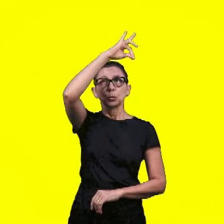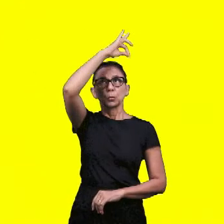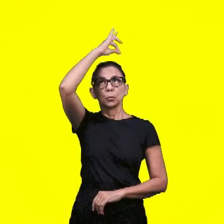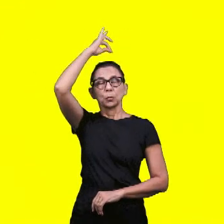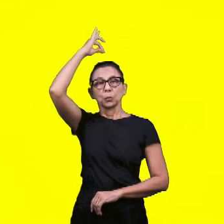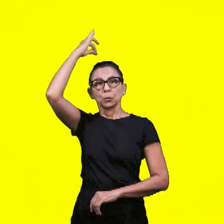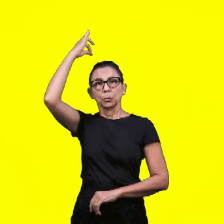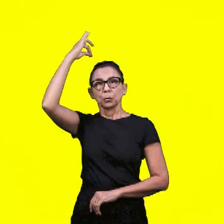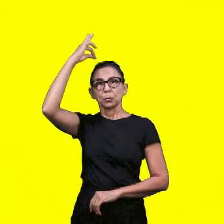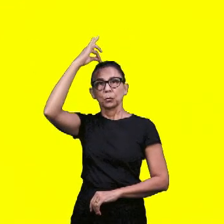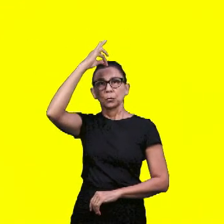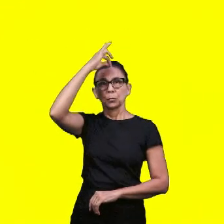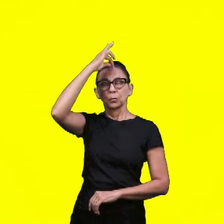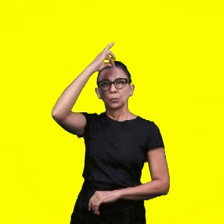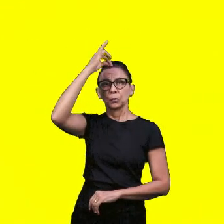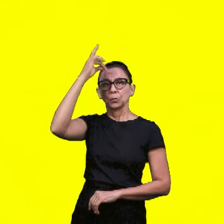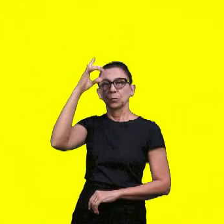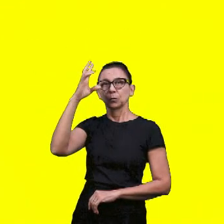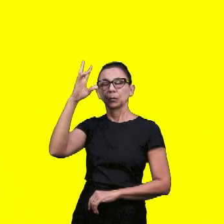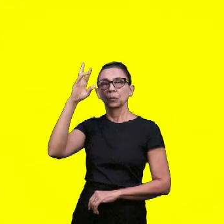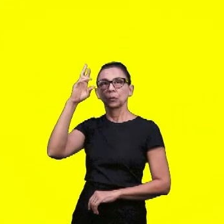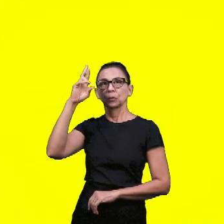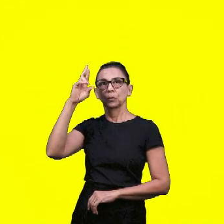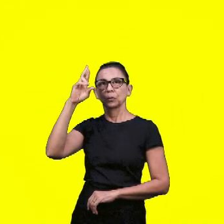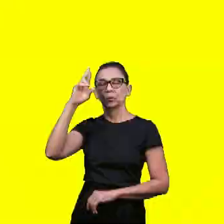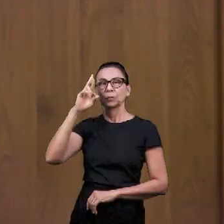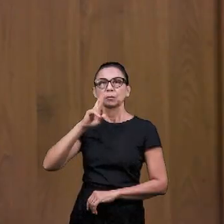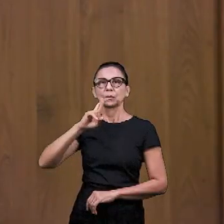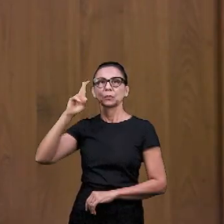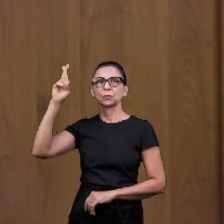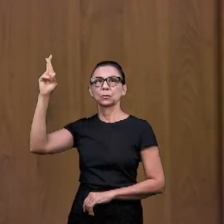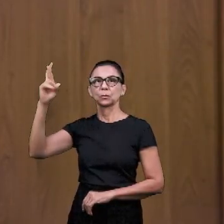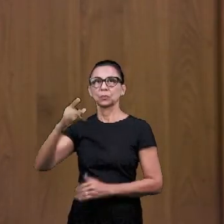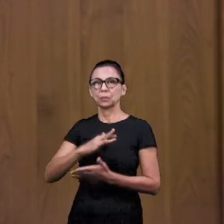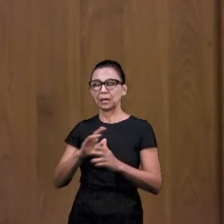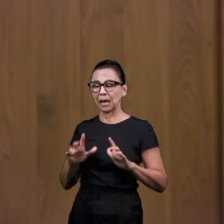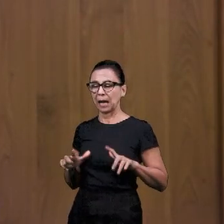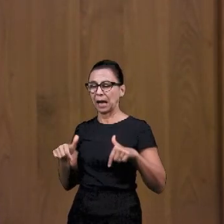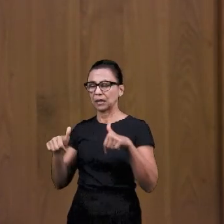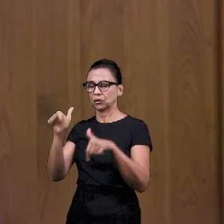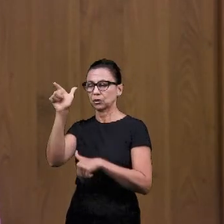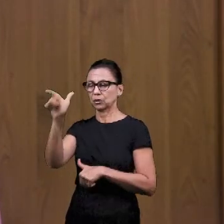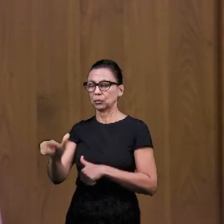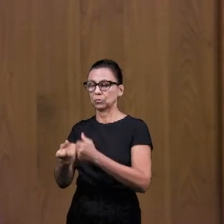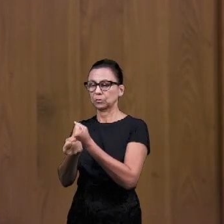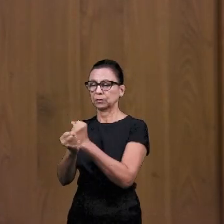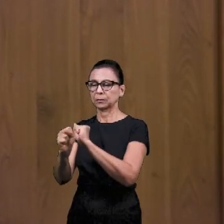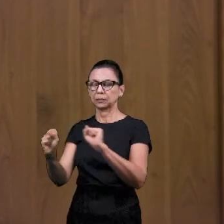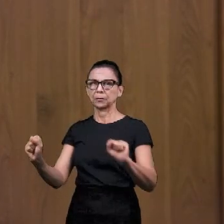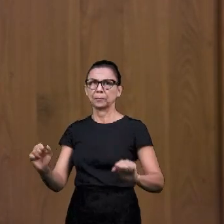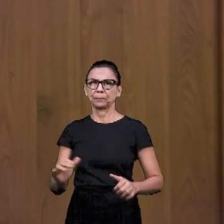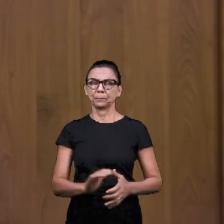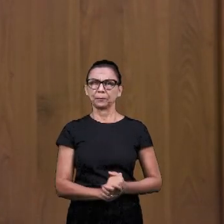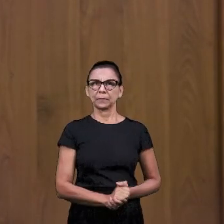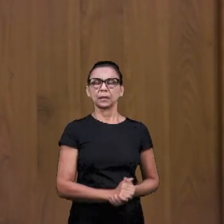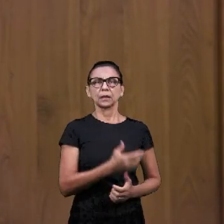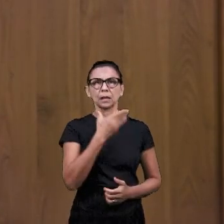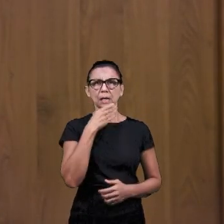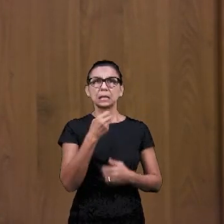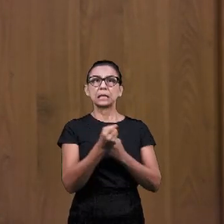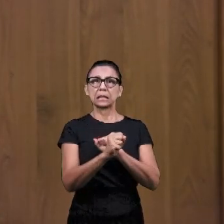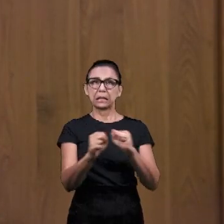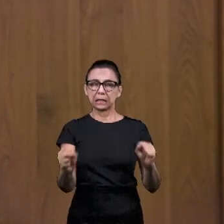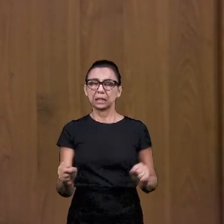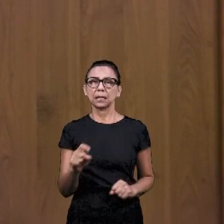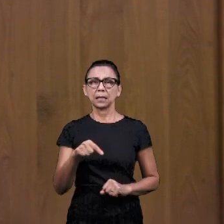Samson, il a été séparé par Dieu pour vaincre le peuple philistin. Samson était nazaréen. Il a été